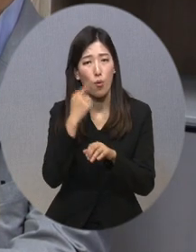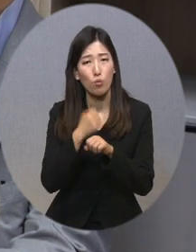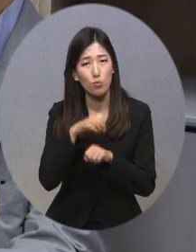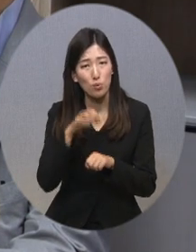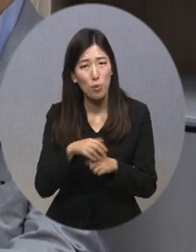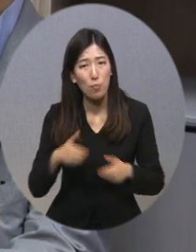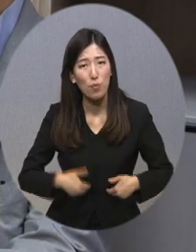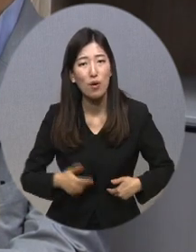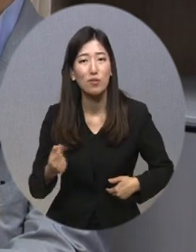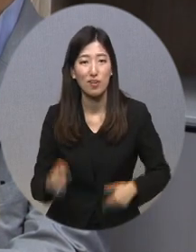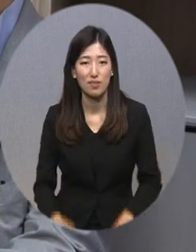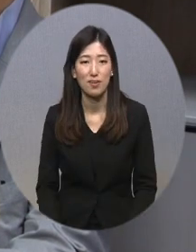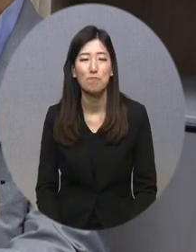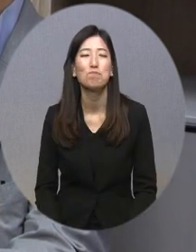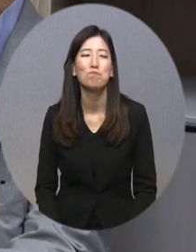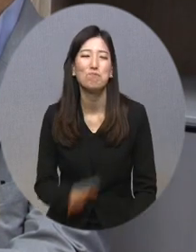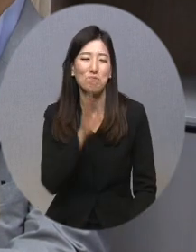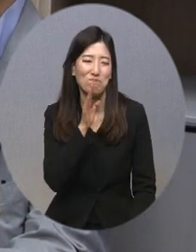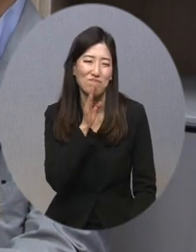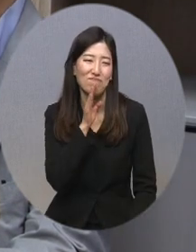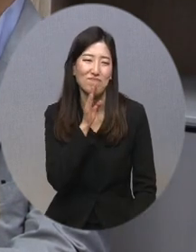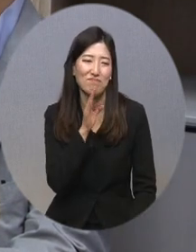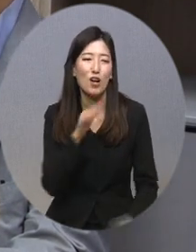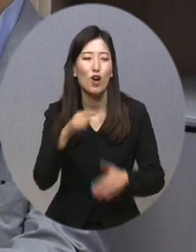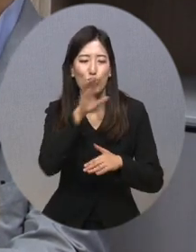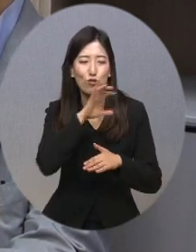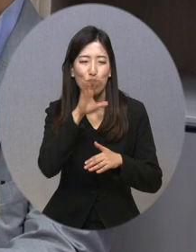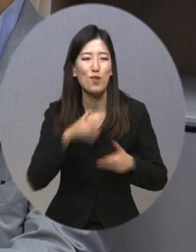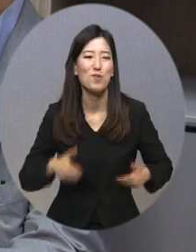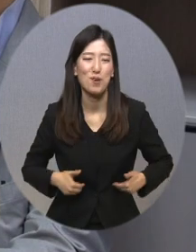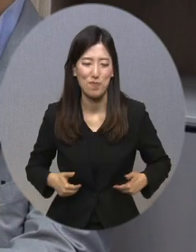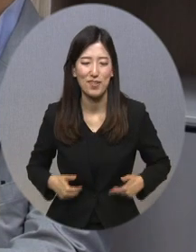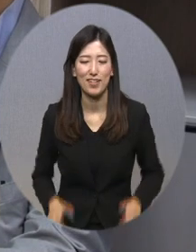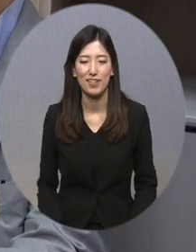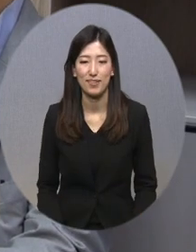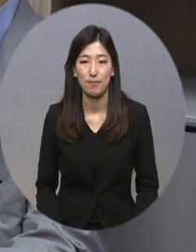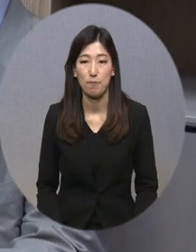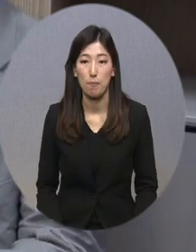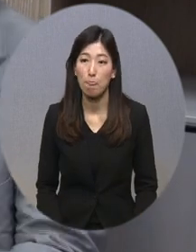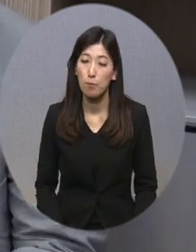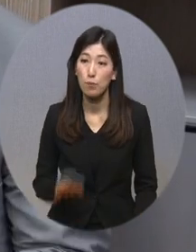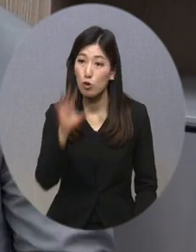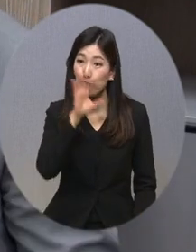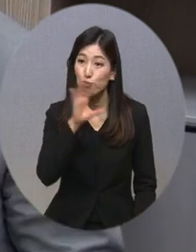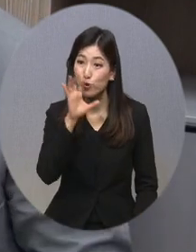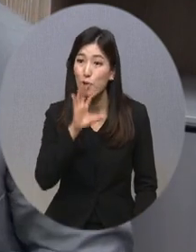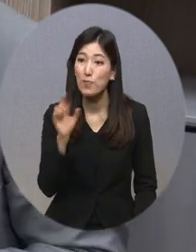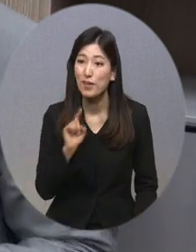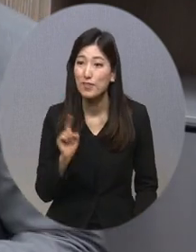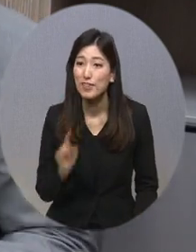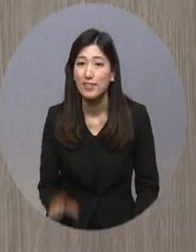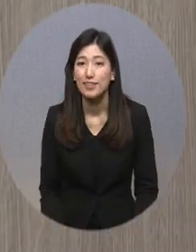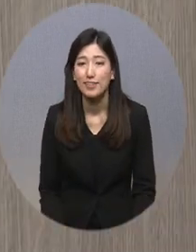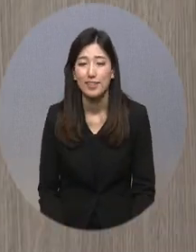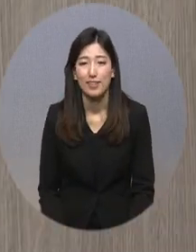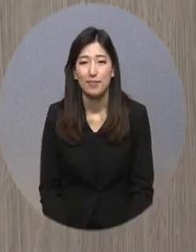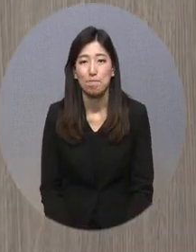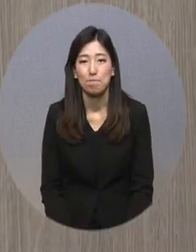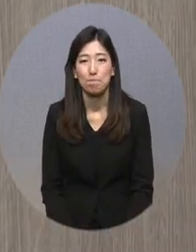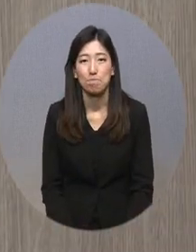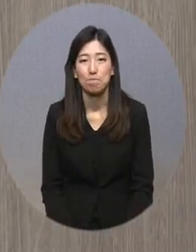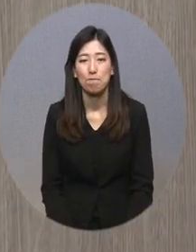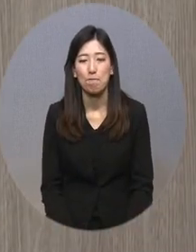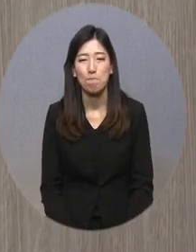예. 훈련하면 많이 좋아집니다. 예. 어떤 훈련을 할 수 있나요? 커리큘럼이 있을 것 같은데요. 예를 들면